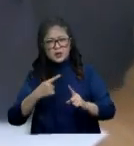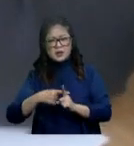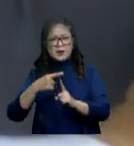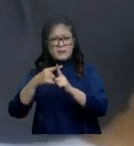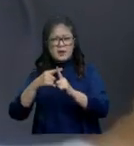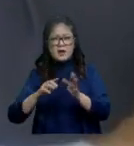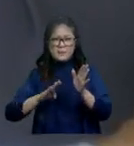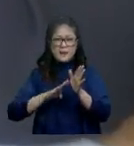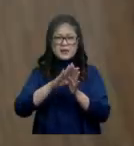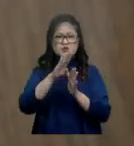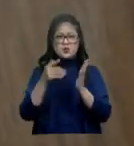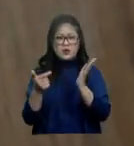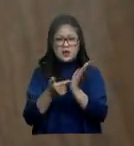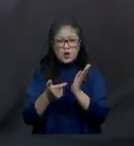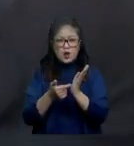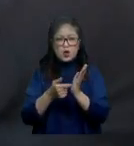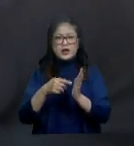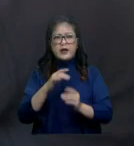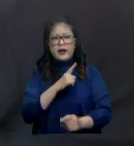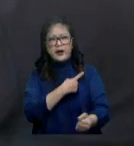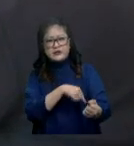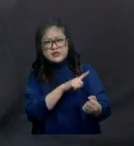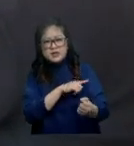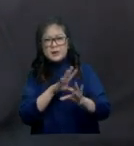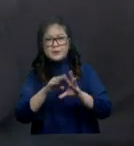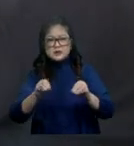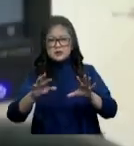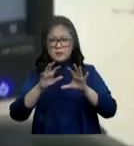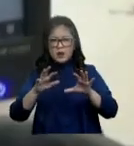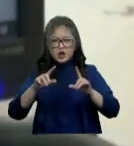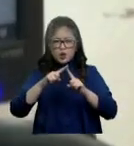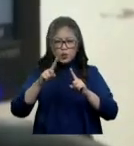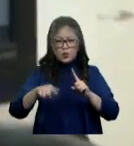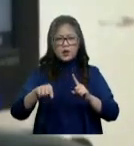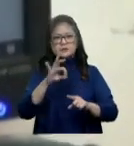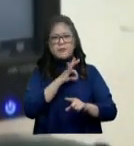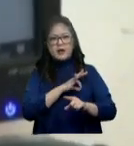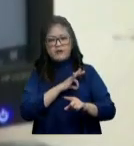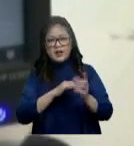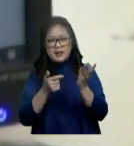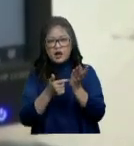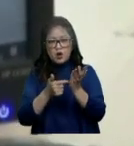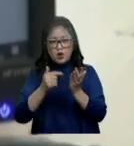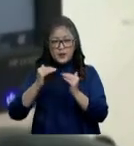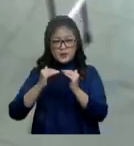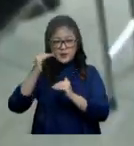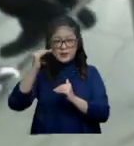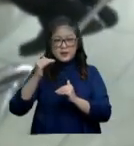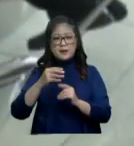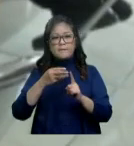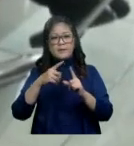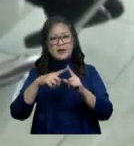teknologi berakibat pada efisiensi pekerjaan karena semakin banyak tugas yang dapat dilakukan dengan pemanfaatan teknologi tinggi